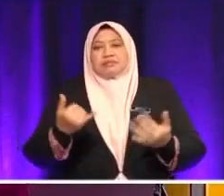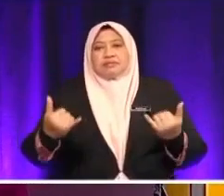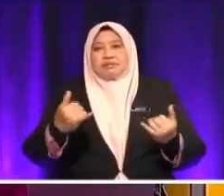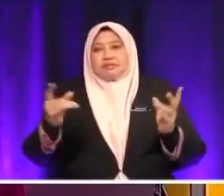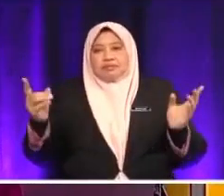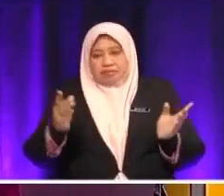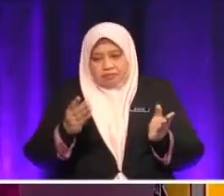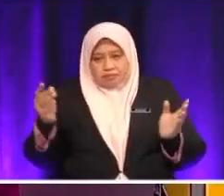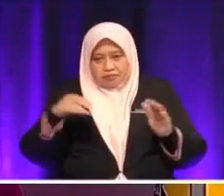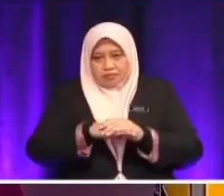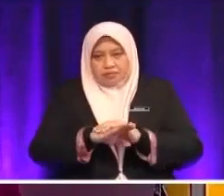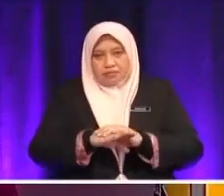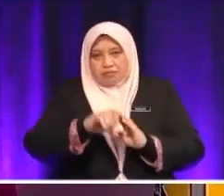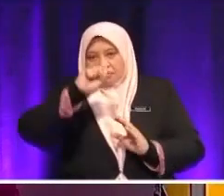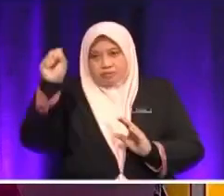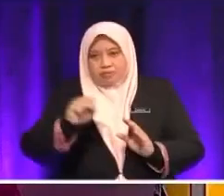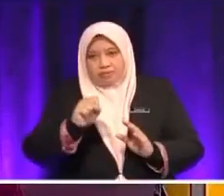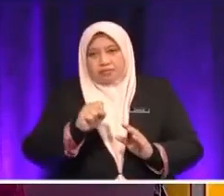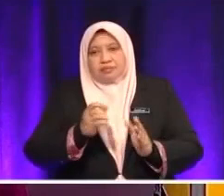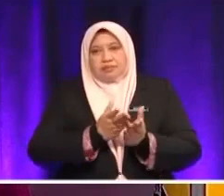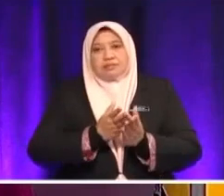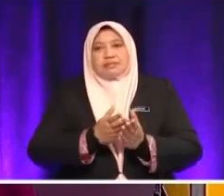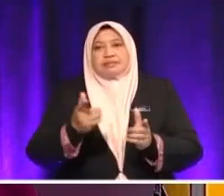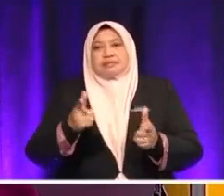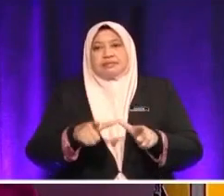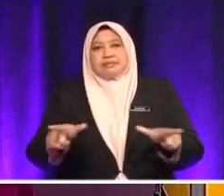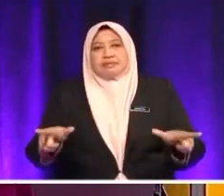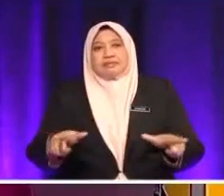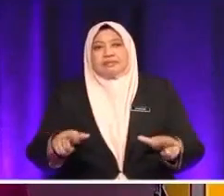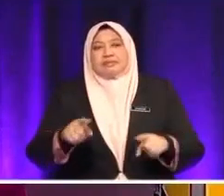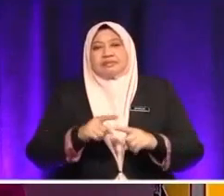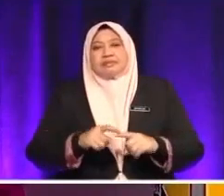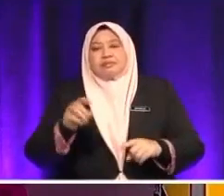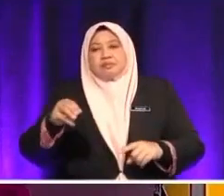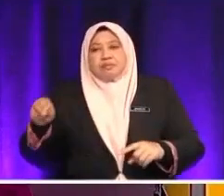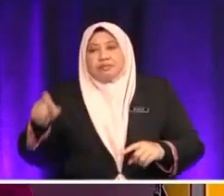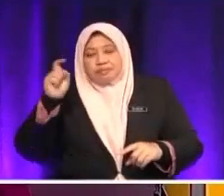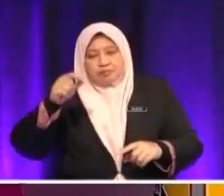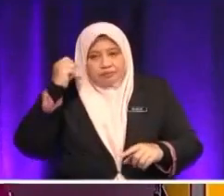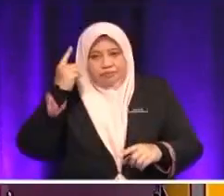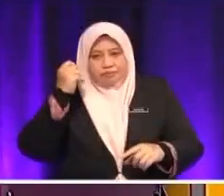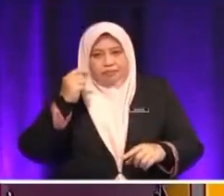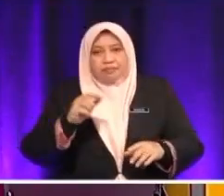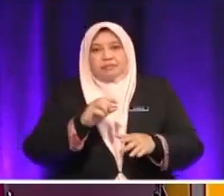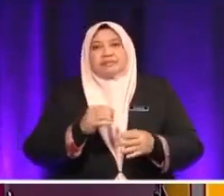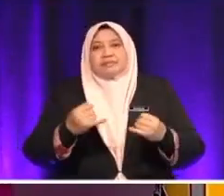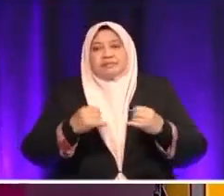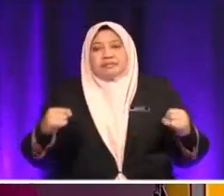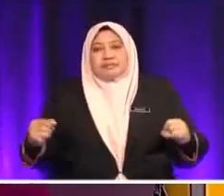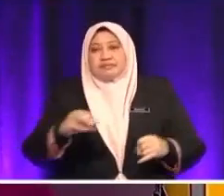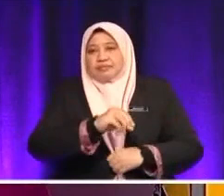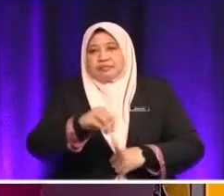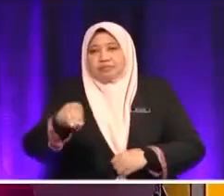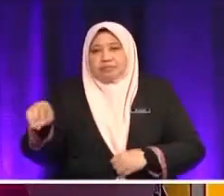lupa Perlu tak menghafal tidak perlu tetapi murid perlu paham jenis taburan Oke ini